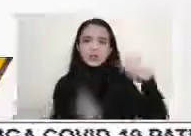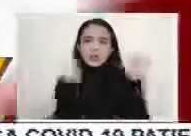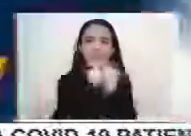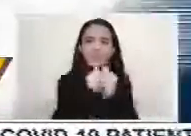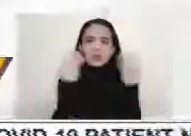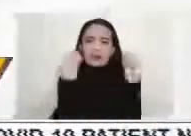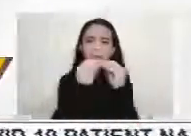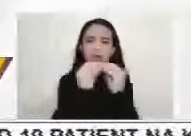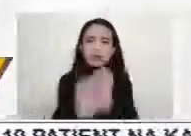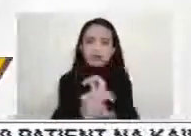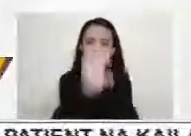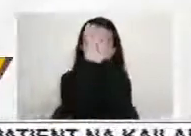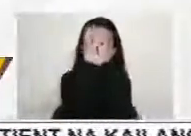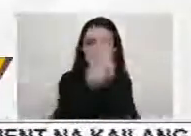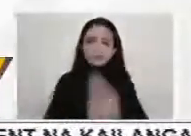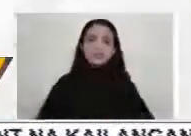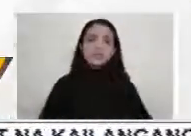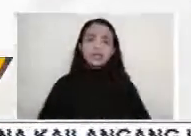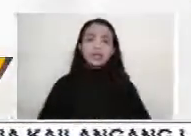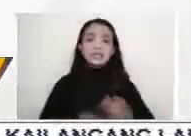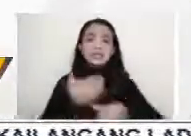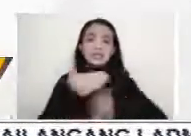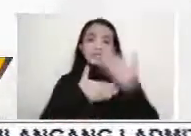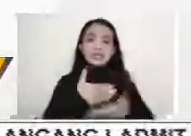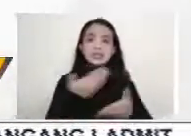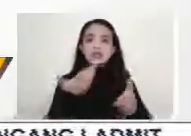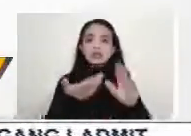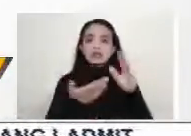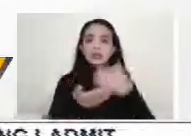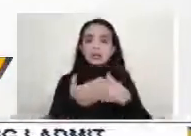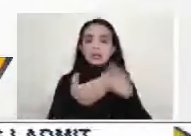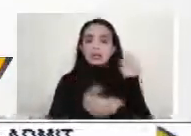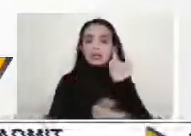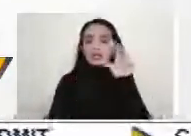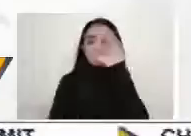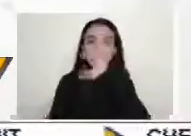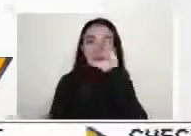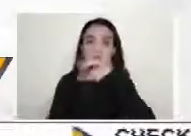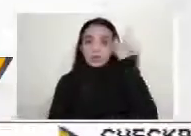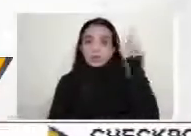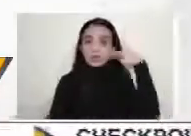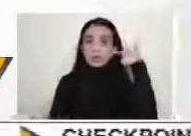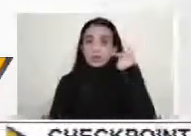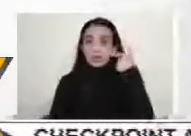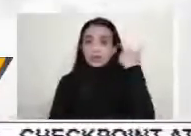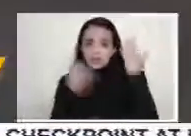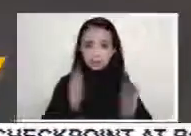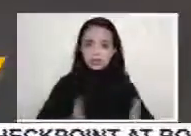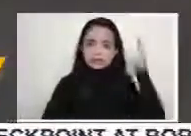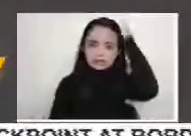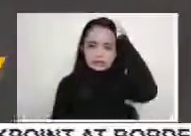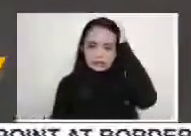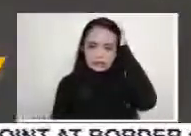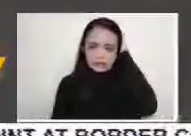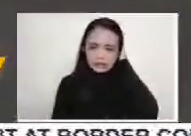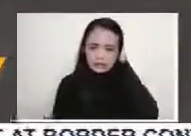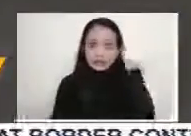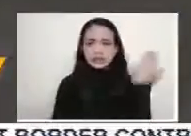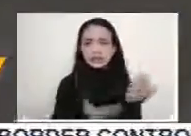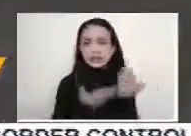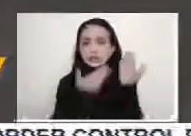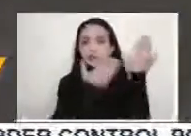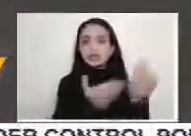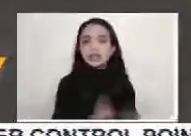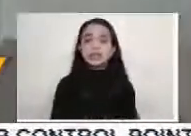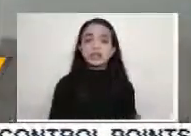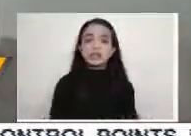Garcia. Inilagay naman sa mas mahigpit na Modified Enhanced Community Quarantine ang Apayao, Laguna at Aklan. Samantala,